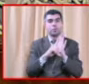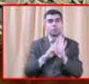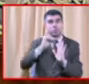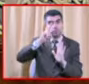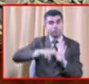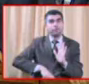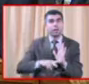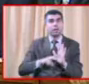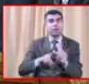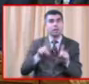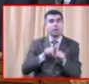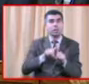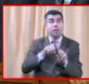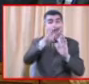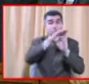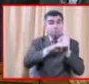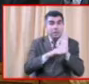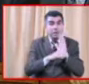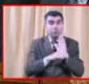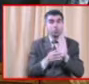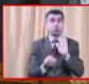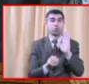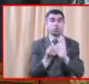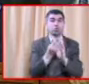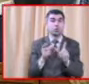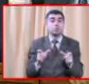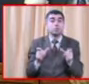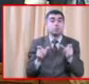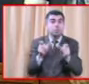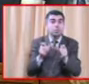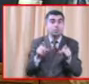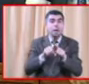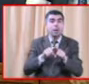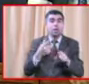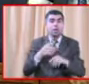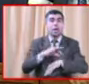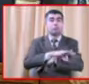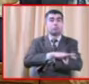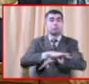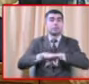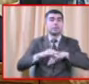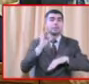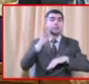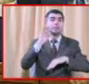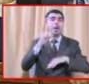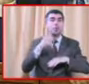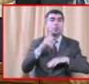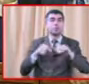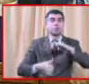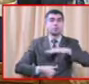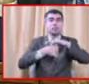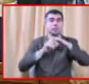تم إحداث لجنتين للأخلاقيات، الأولى بالشركة الوطنية لإذاعة والتلفزة والثانية بشركة سوريا القناة